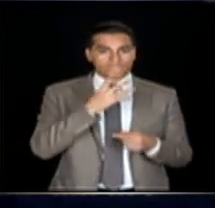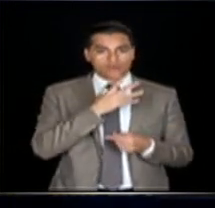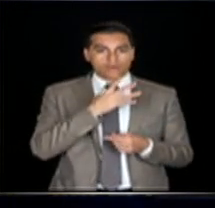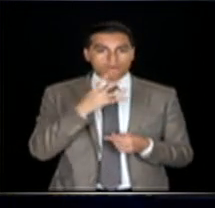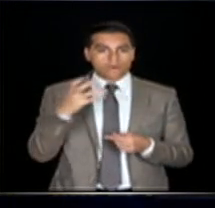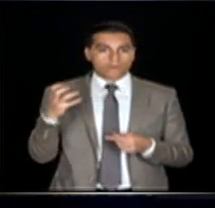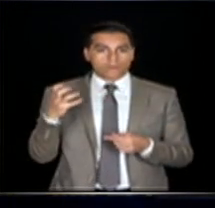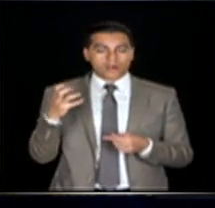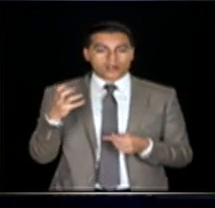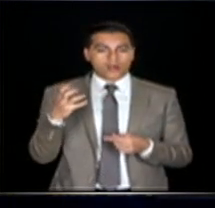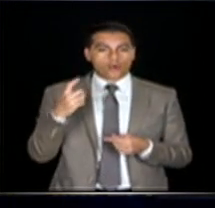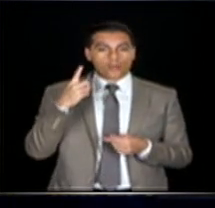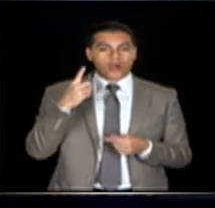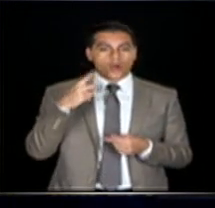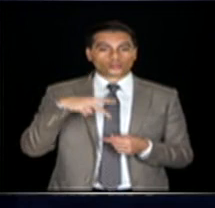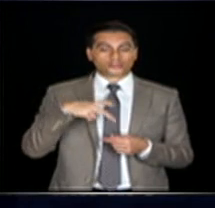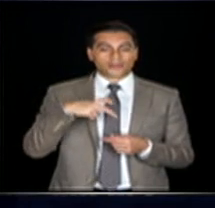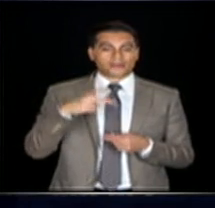1481 هدف، وأحرز